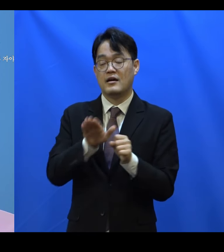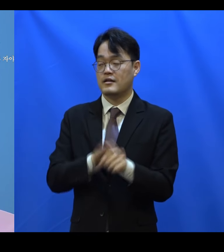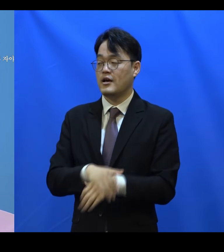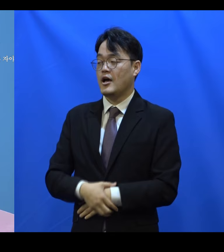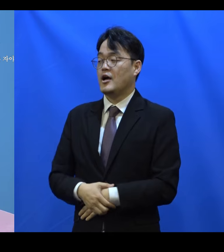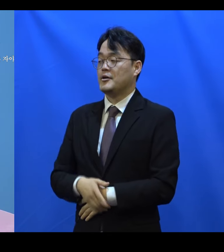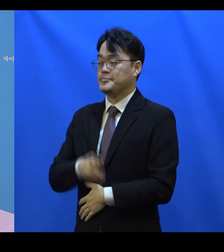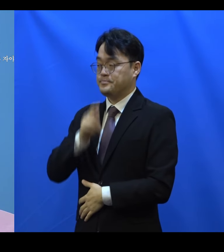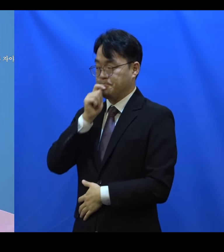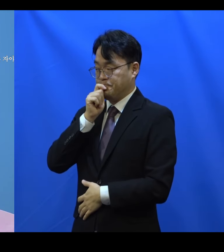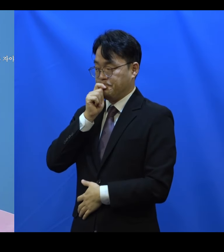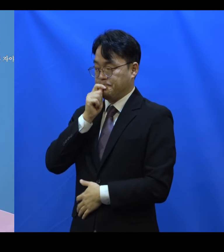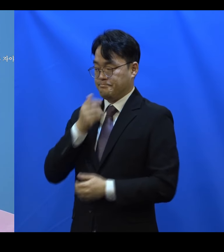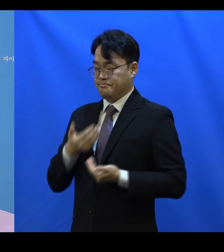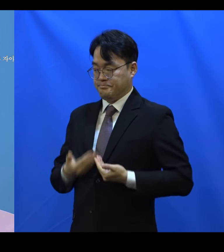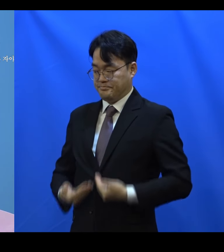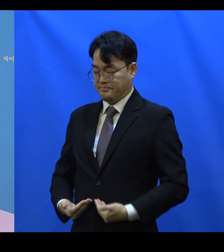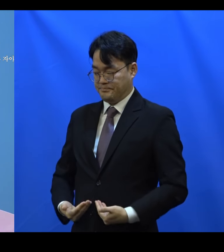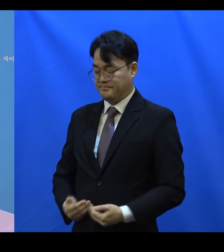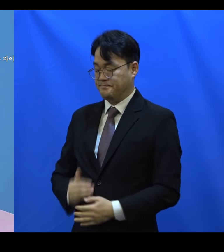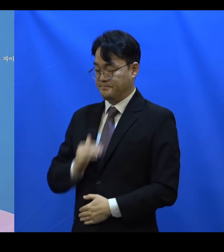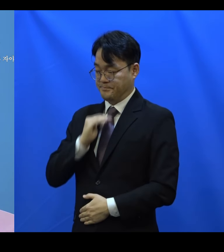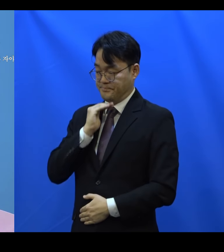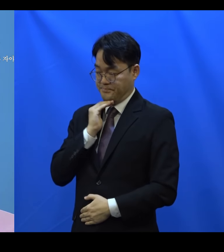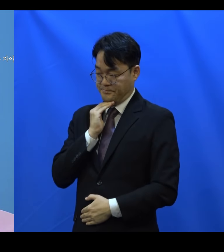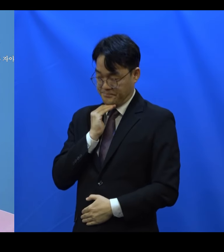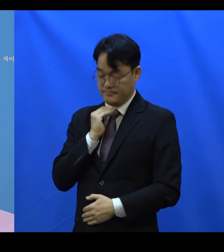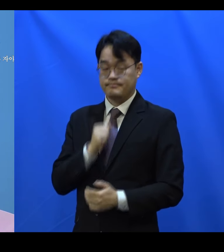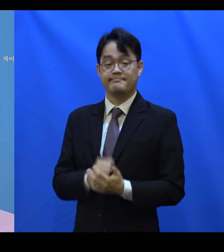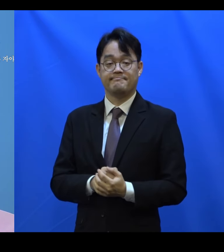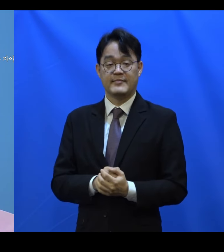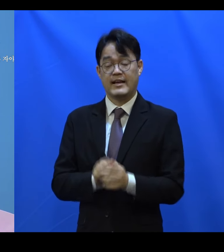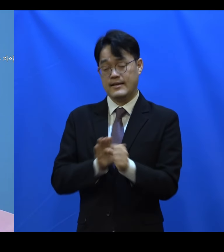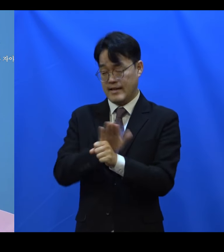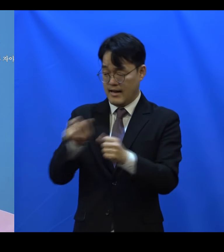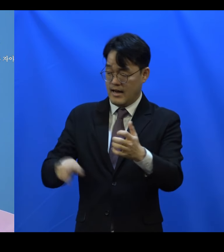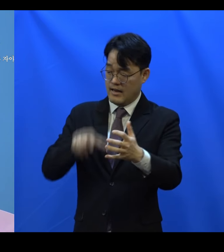거예요. 우리는 그분의 사랑 안에서 쉬는 법을 배워야 돼요.